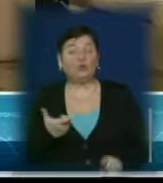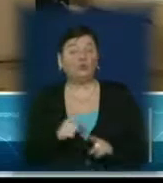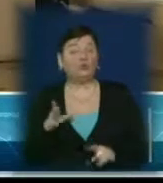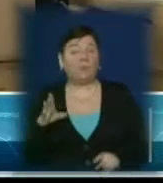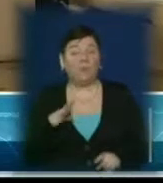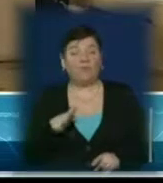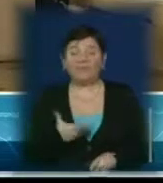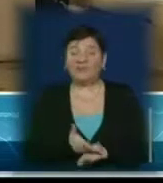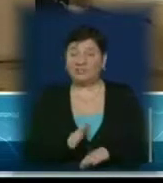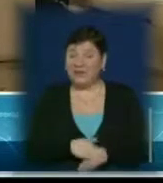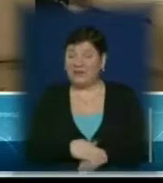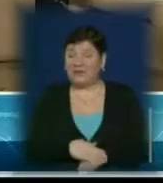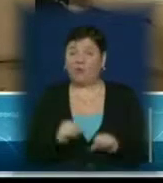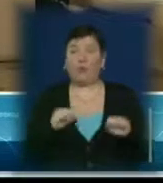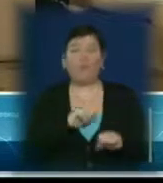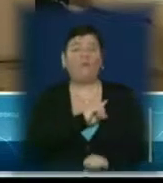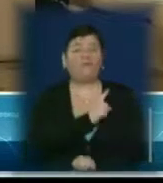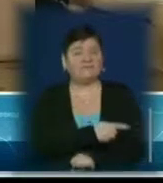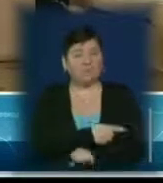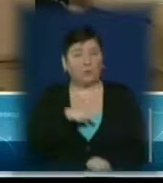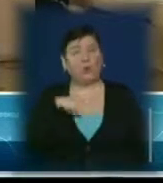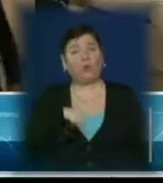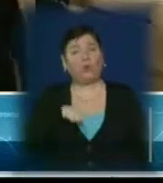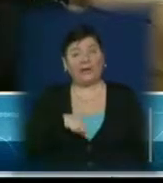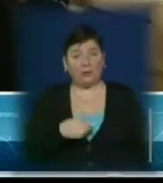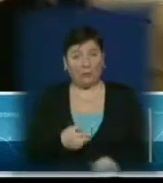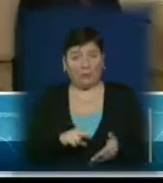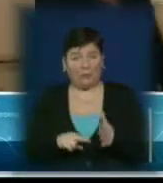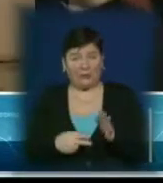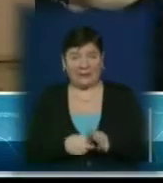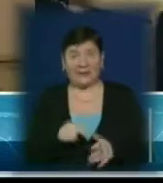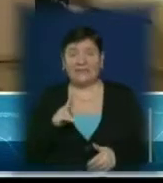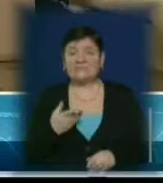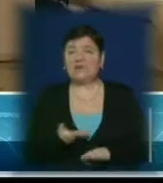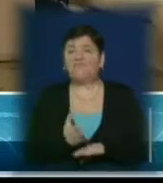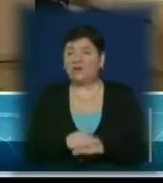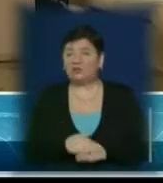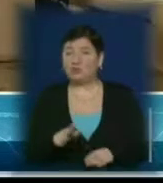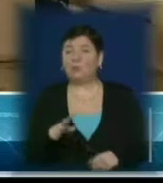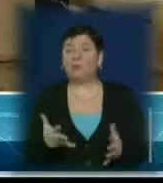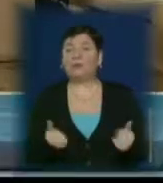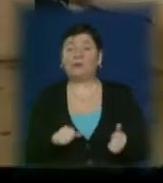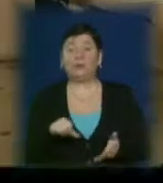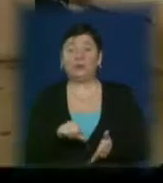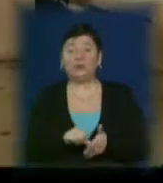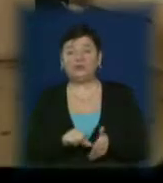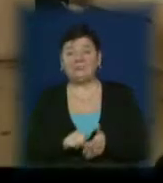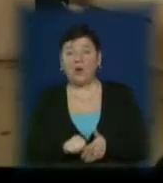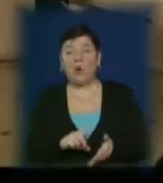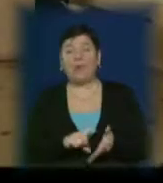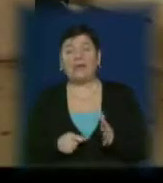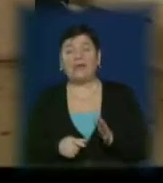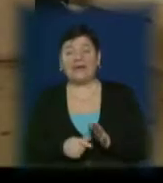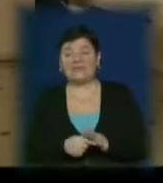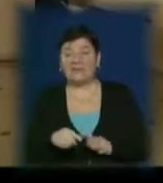так і в моральному плані. Щодо моральної сторони, це було дуже важко приймати участь у новому класі, у